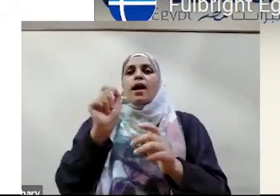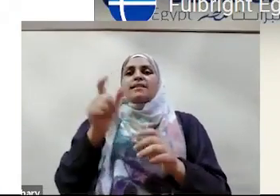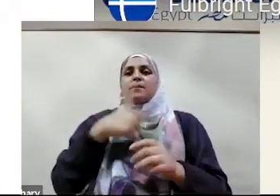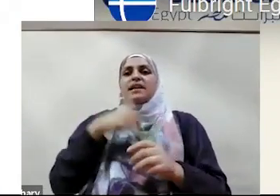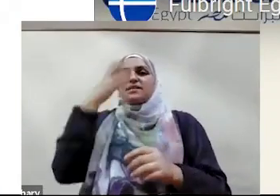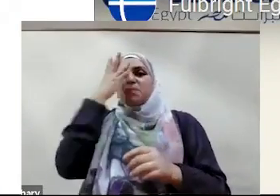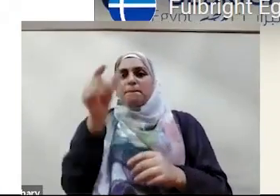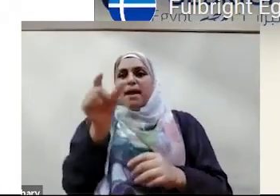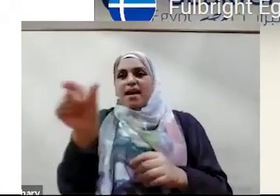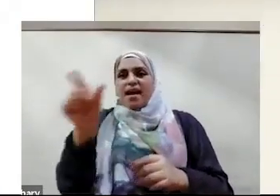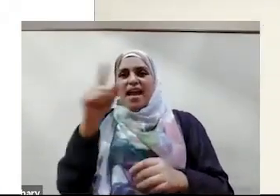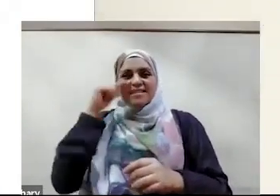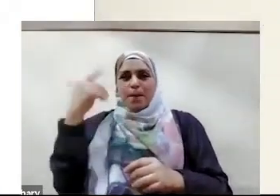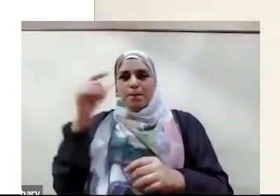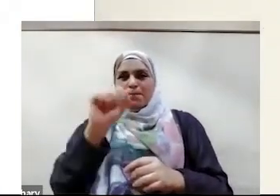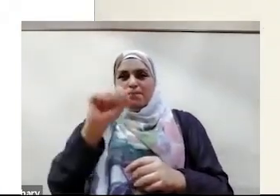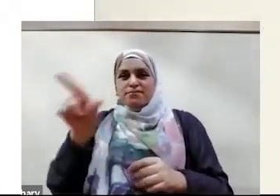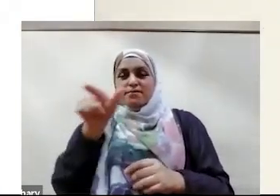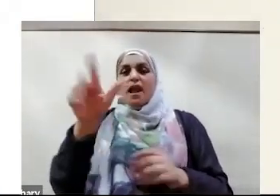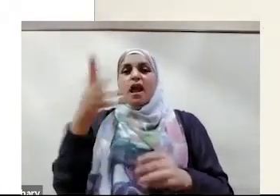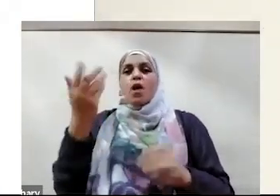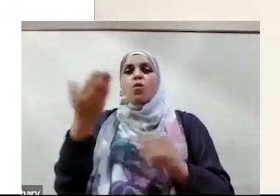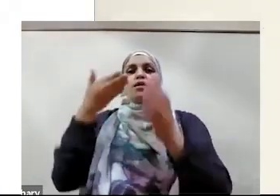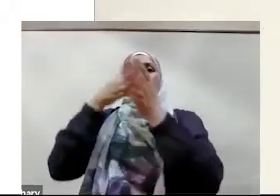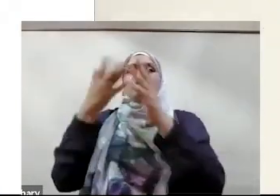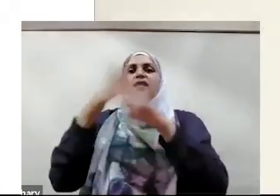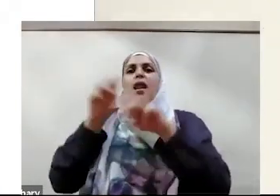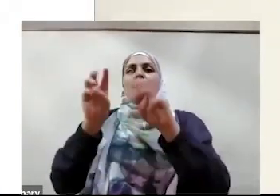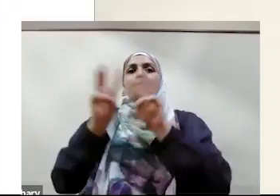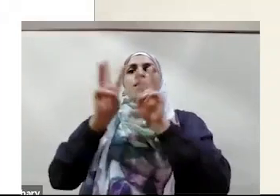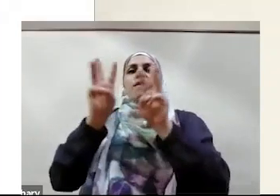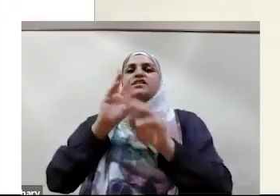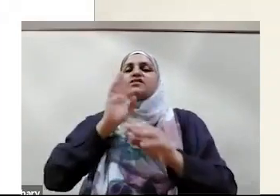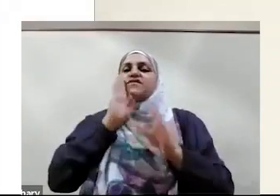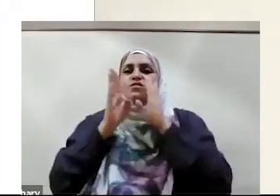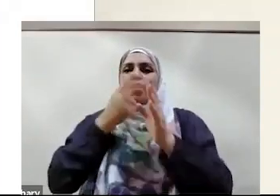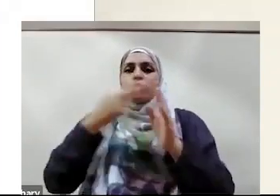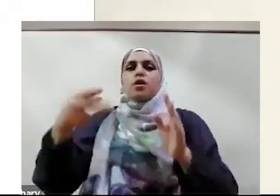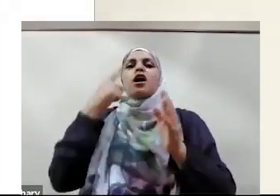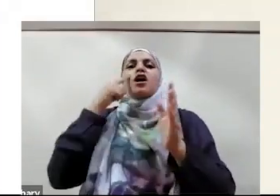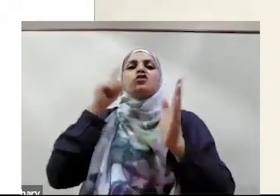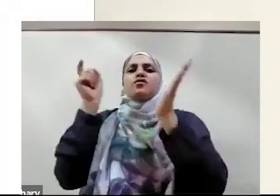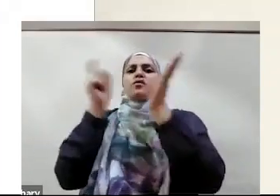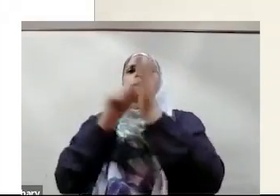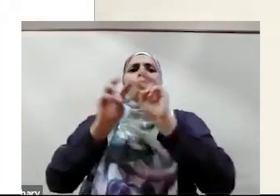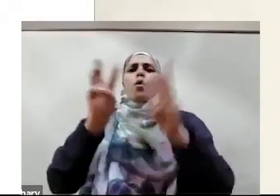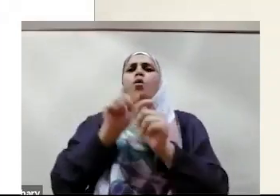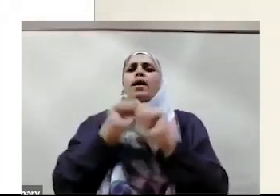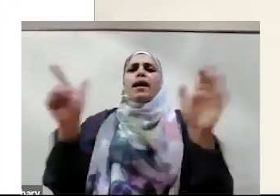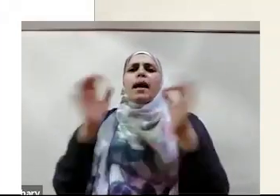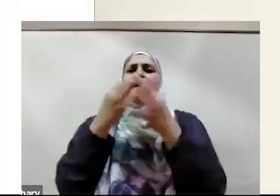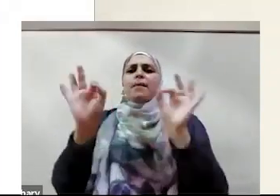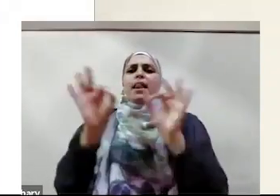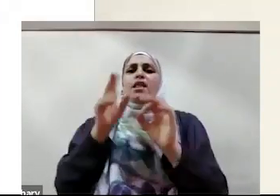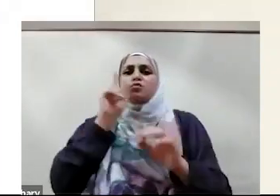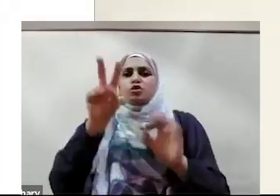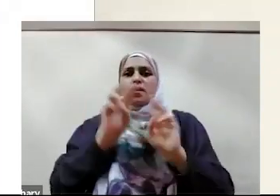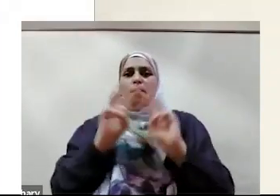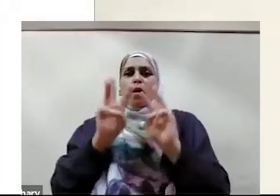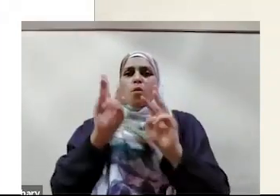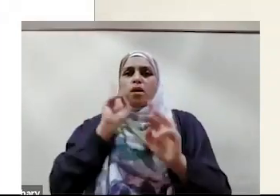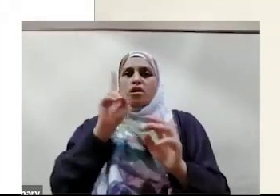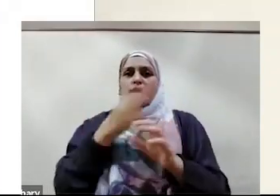دخلتوا عامه على المواقع التواصل الاجتماعي بتاعتنا هتلاقونا على طول وهتلاقوا الموقع. ده بيكون شكله. اول حاجه بيكون فيه هنا